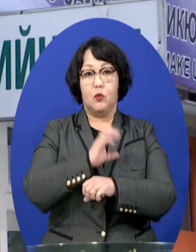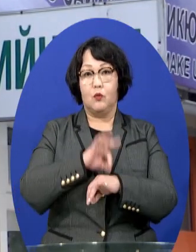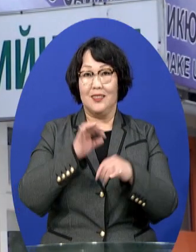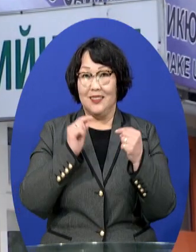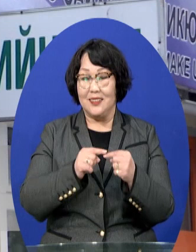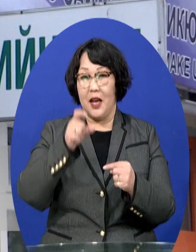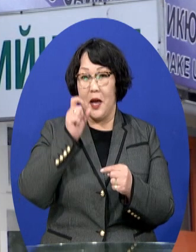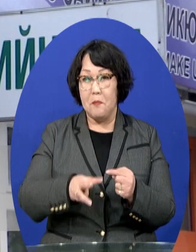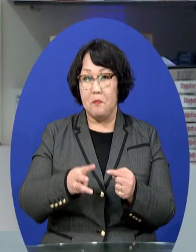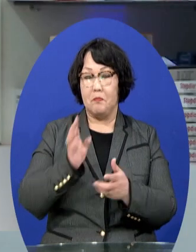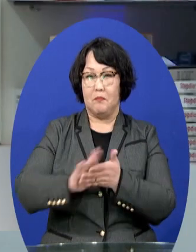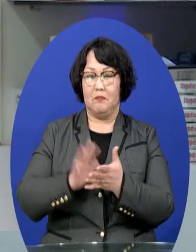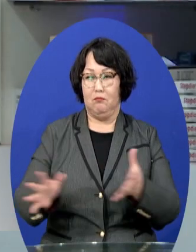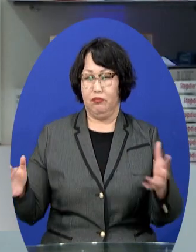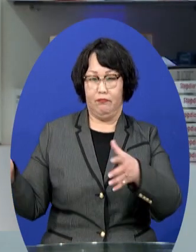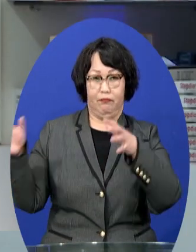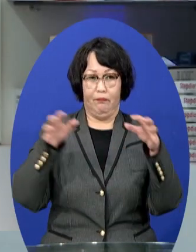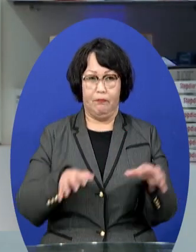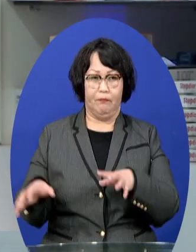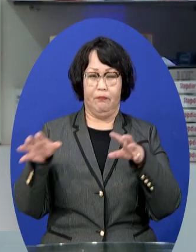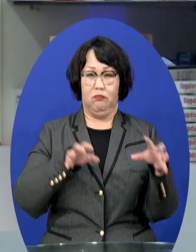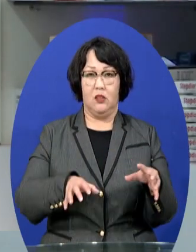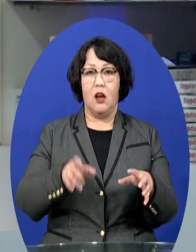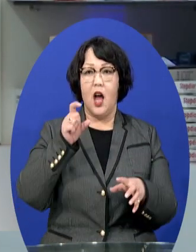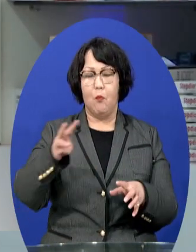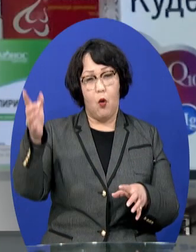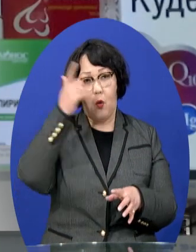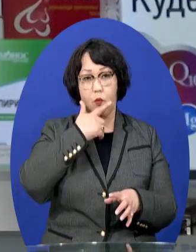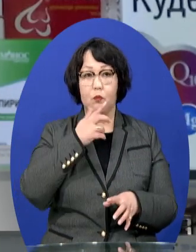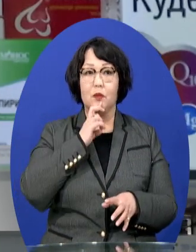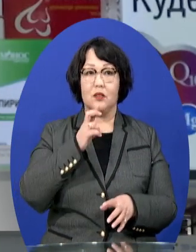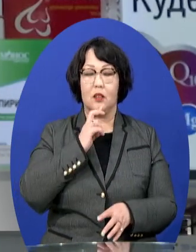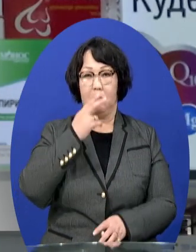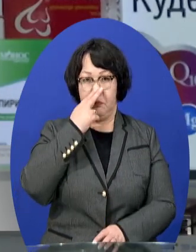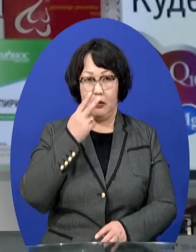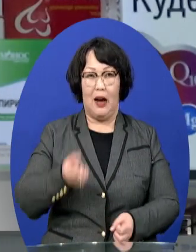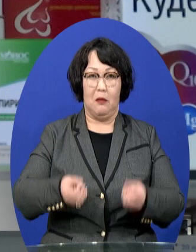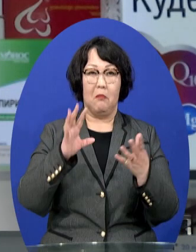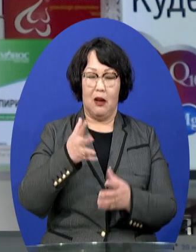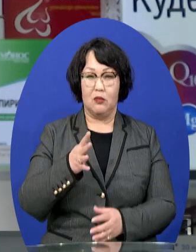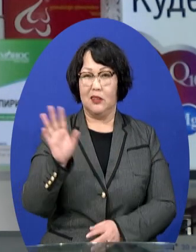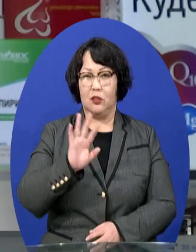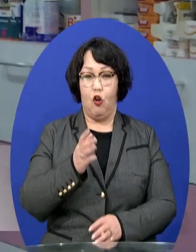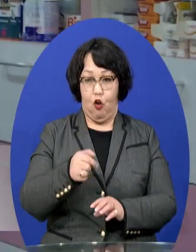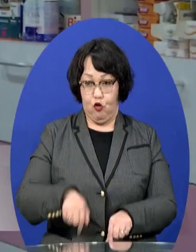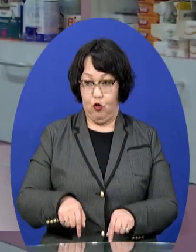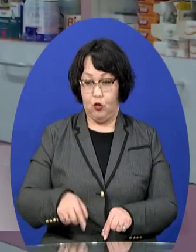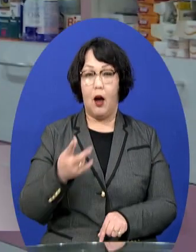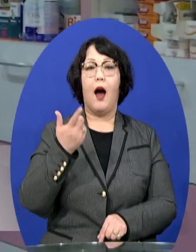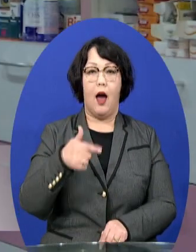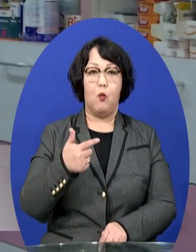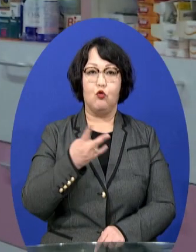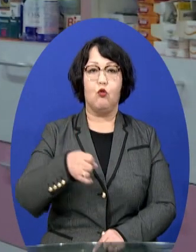авч нөөцлснөөс болж эмийн хиймэл хомсдол үүсэх эрсдэлтэй байгааг анхаарууллаа. Өнөөдрийн байдлаар эмийн нөөц хангалттай байна гэж тайлбарлсан юм а.